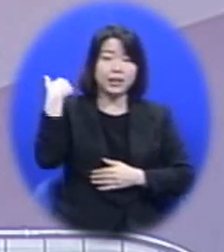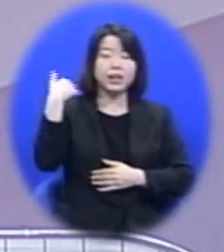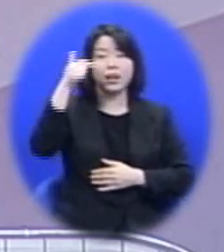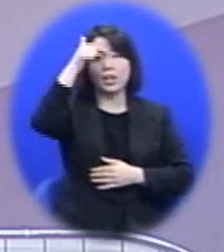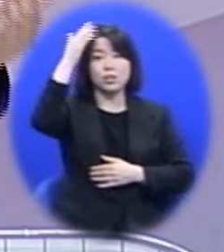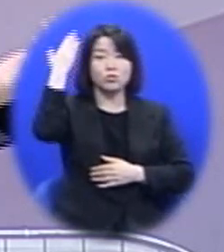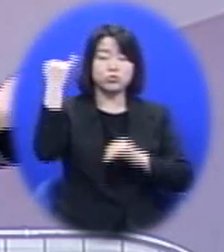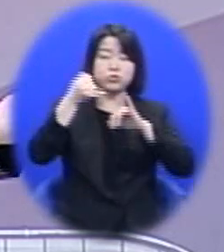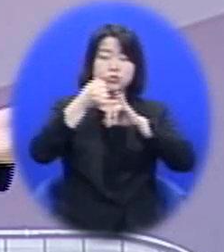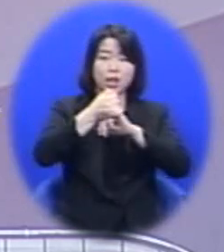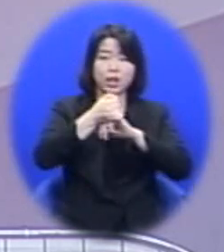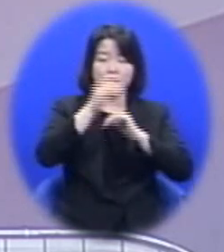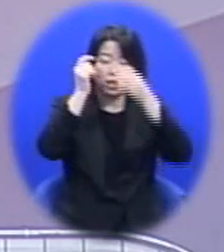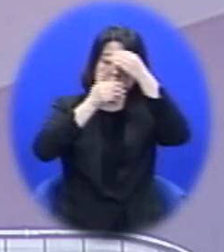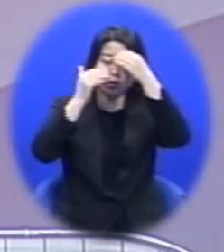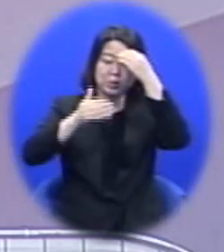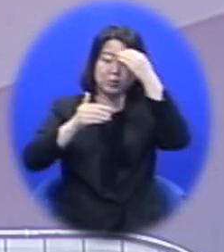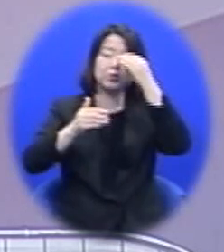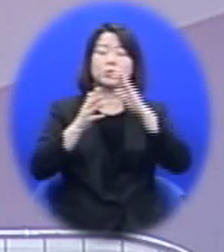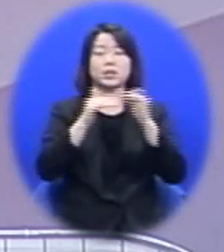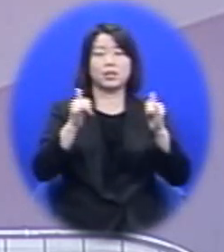성도들은 믿어지지 않는